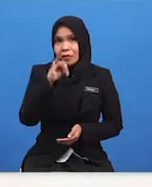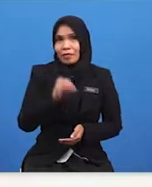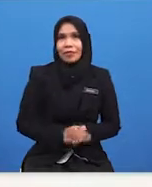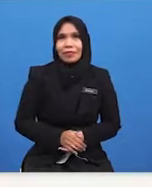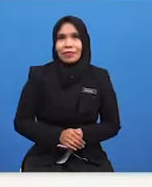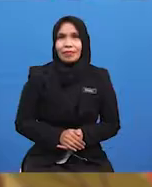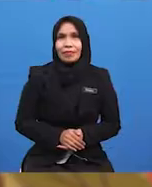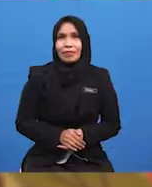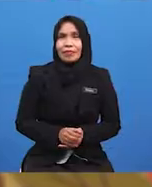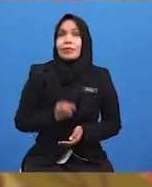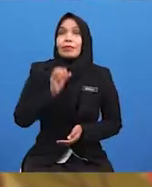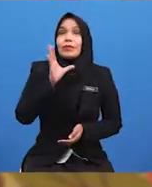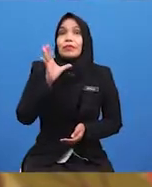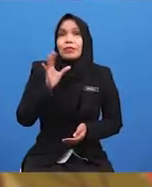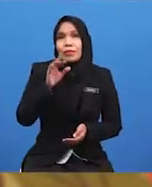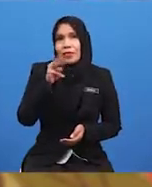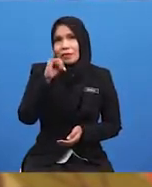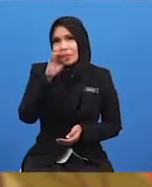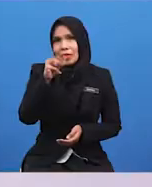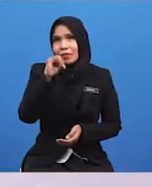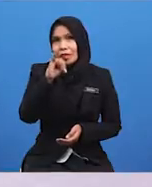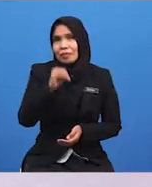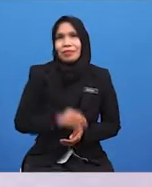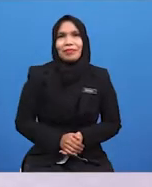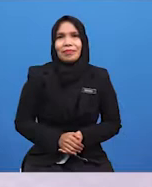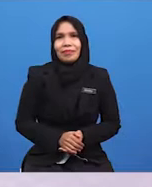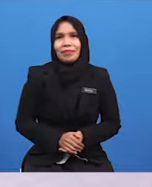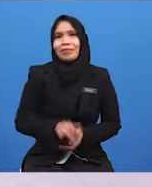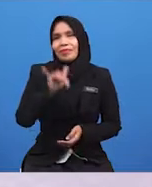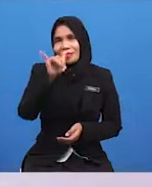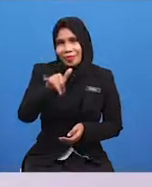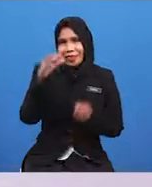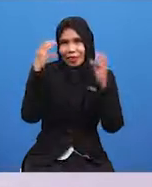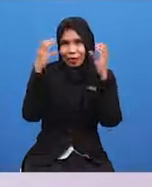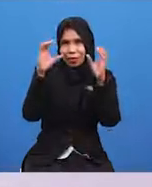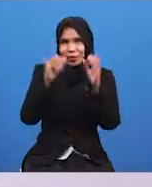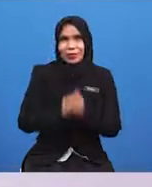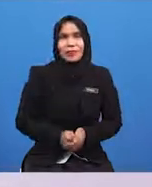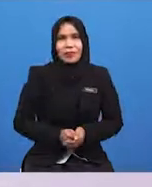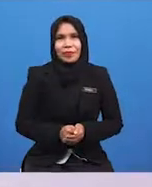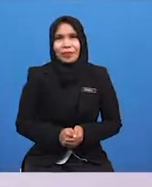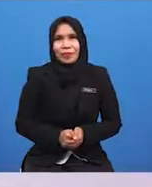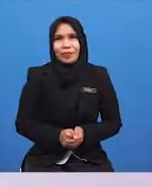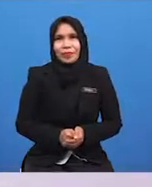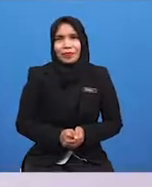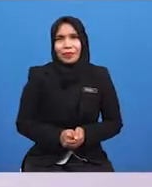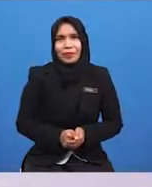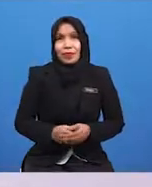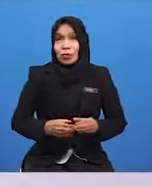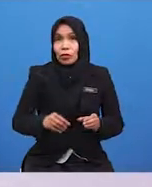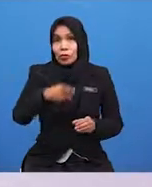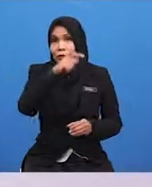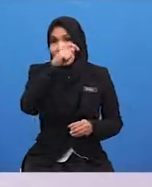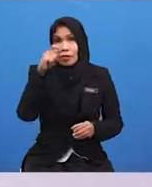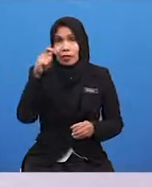Oh Mimi you Cikgu ini cukup tegas apakah